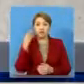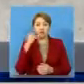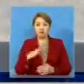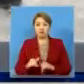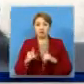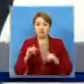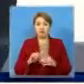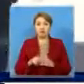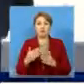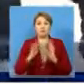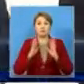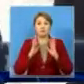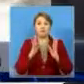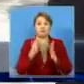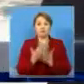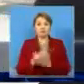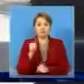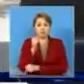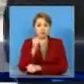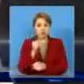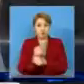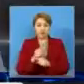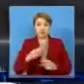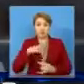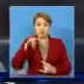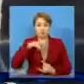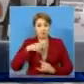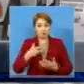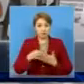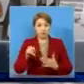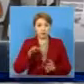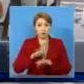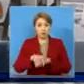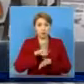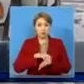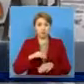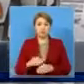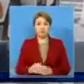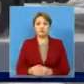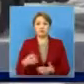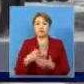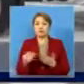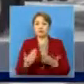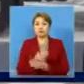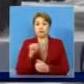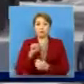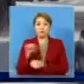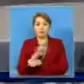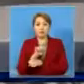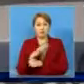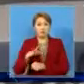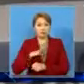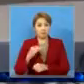расширение технического парка. Для сотрудников приобрели спецодежду и обувь, изготовленную в местном ателье. Были закуплены новые машины, которые и